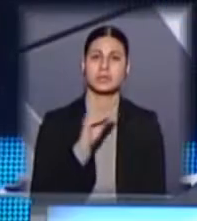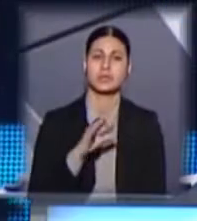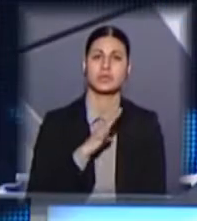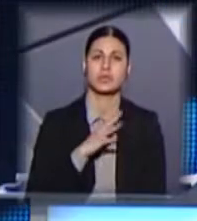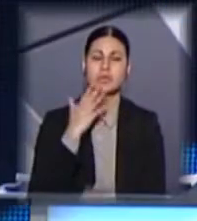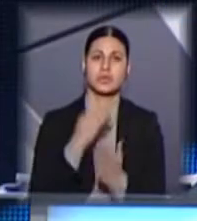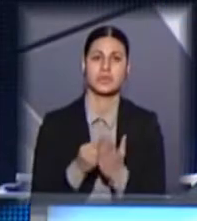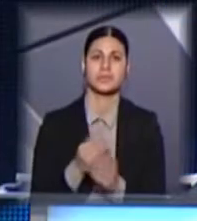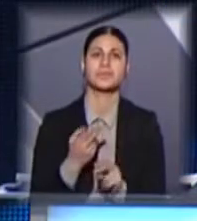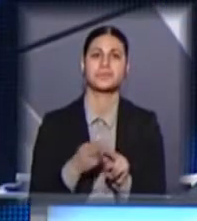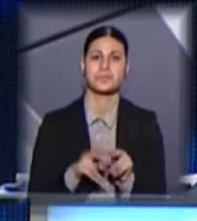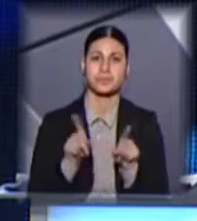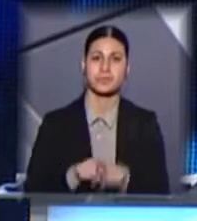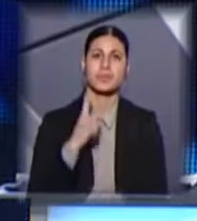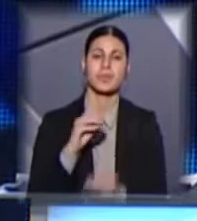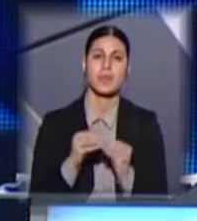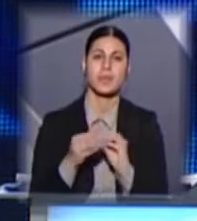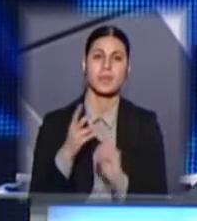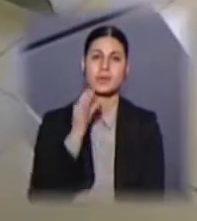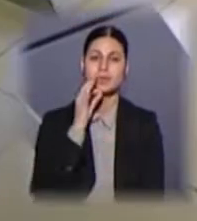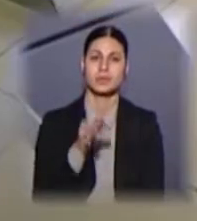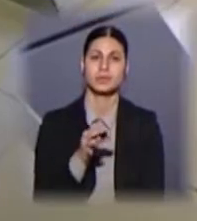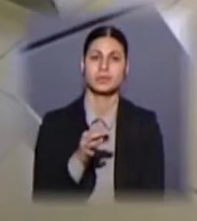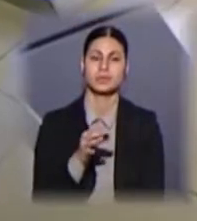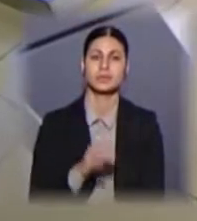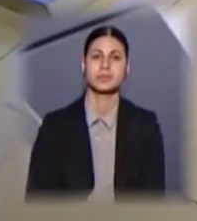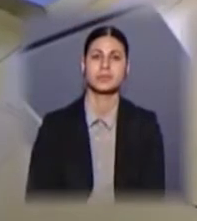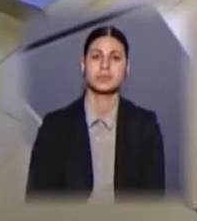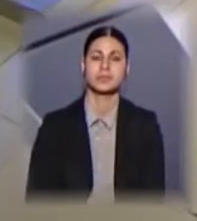ასევე ერთ განსაკუთრებულ პრობლემას უნდა მივაქციოთ ამ ხრივ ყურადღებამ.